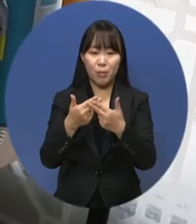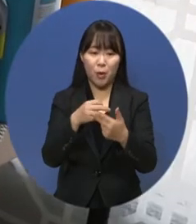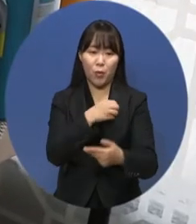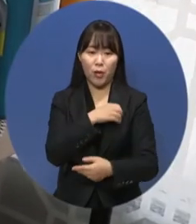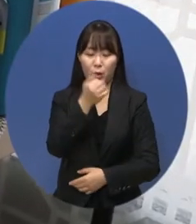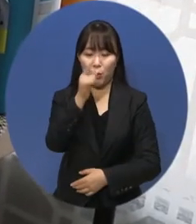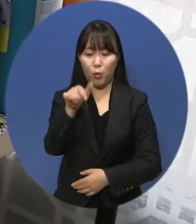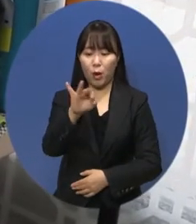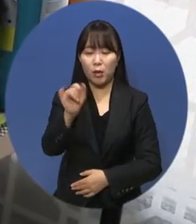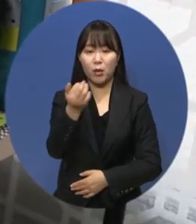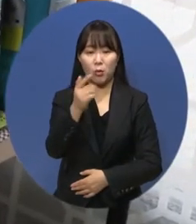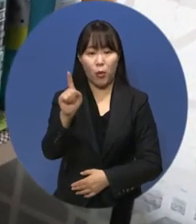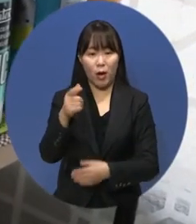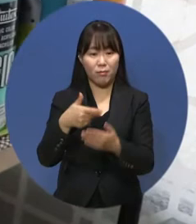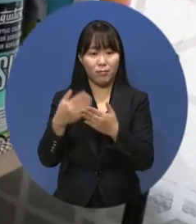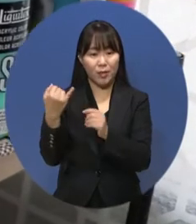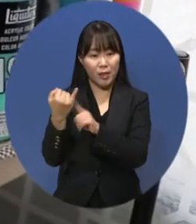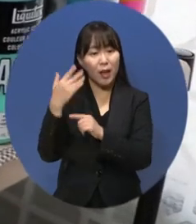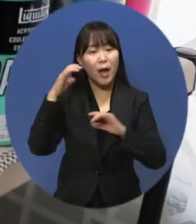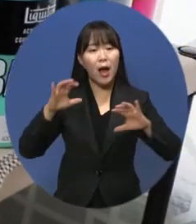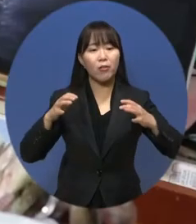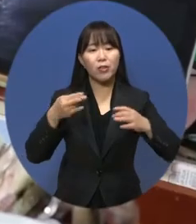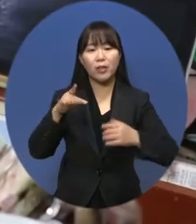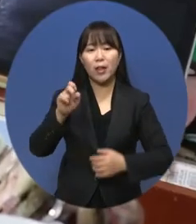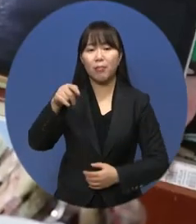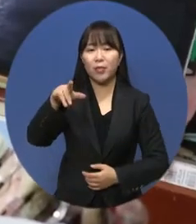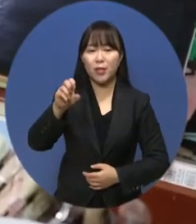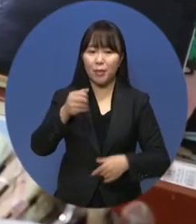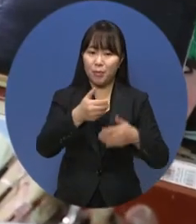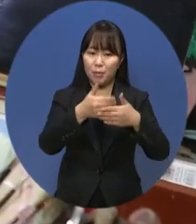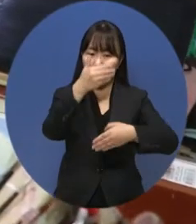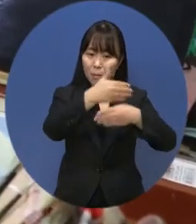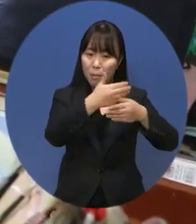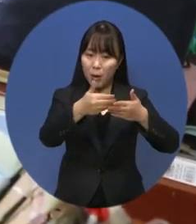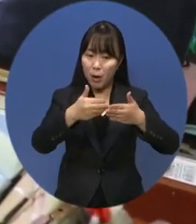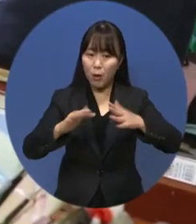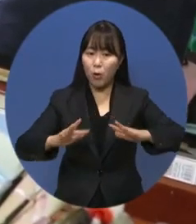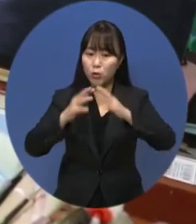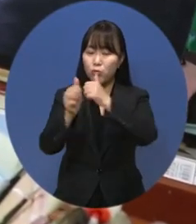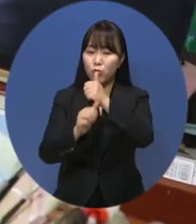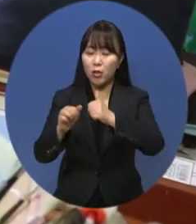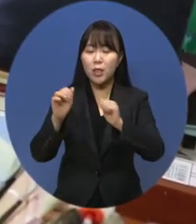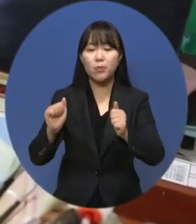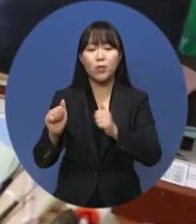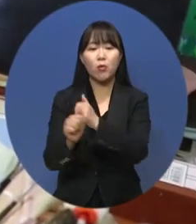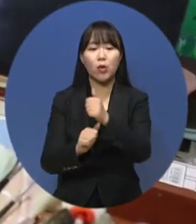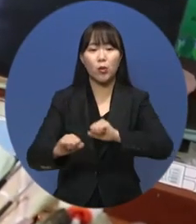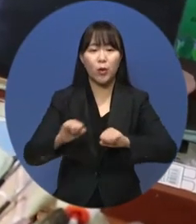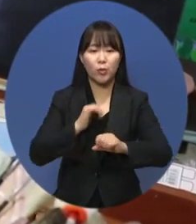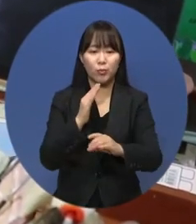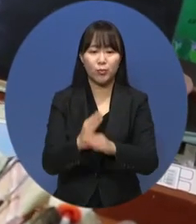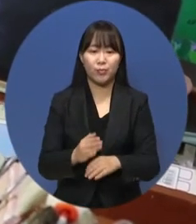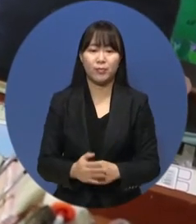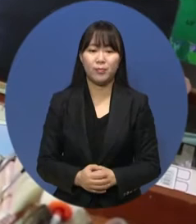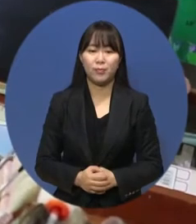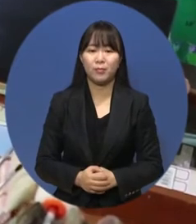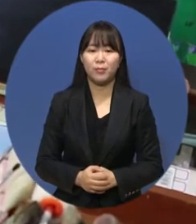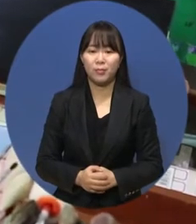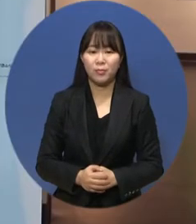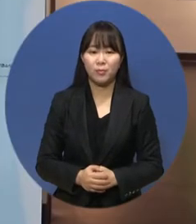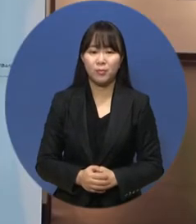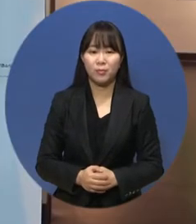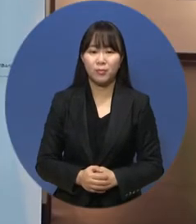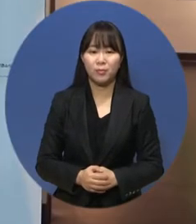곽 인화 작가는 한국 담장 벽화 여수 건축 위원회 심사 위원 등으로 활동하고 있습니다